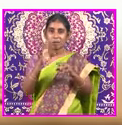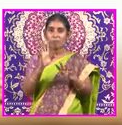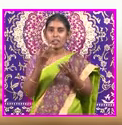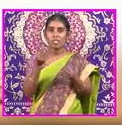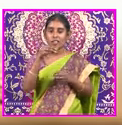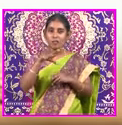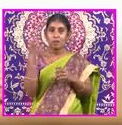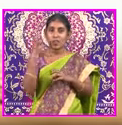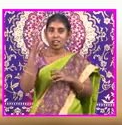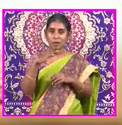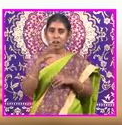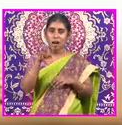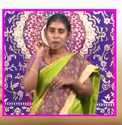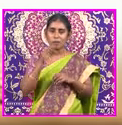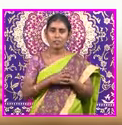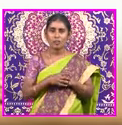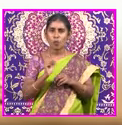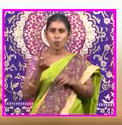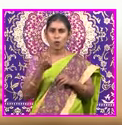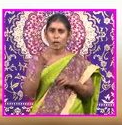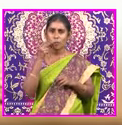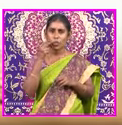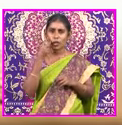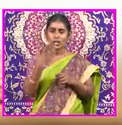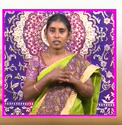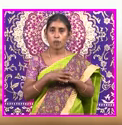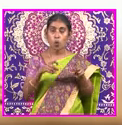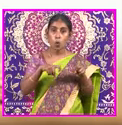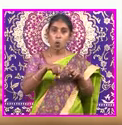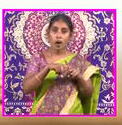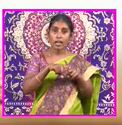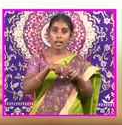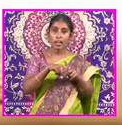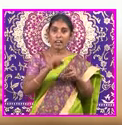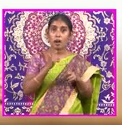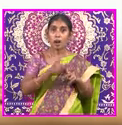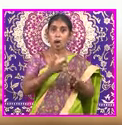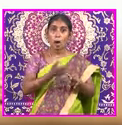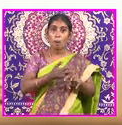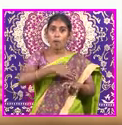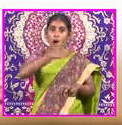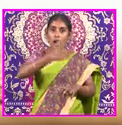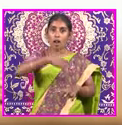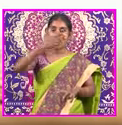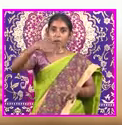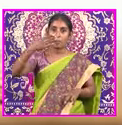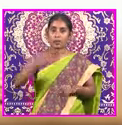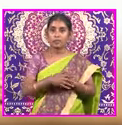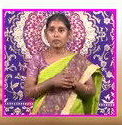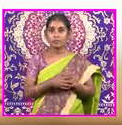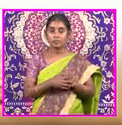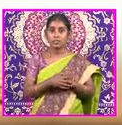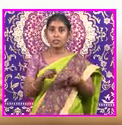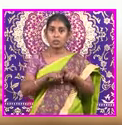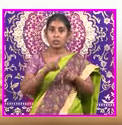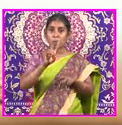மதுரையிலிருந்து கொடைக்கானல் மலைப்பகுதியானது 2400 மீட்டர், அதாவது ஏறக்குறைய 2.5 கிலோமீட்டர் உயரம் இருப்பதினால்